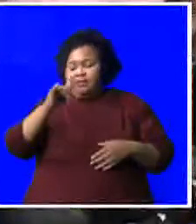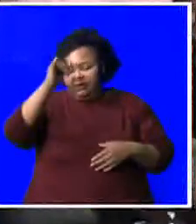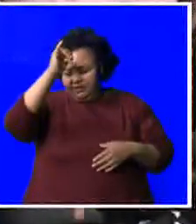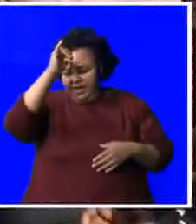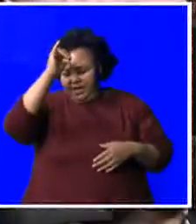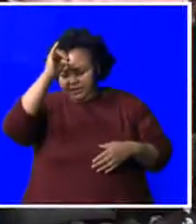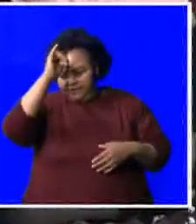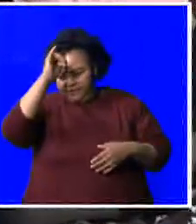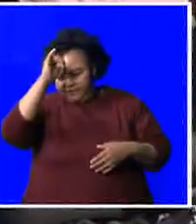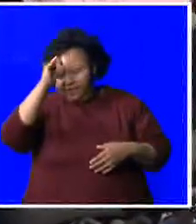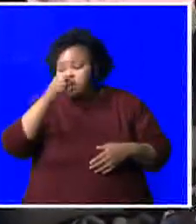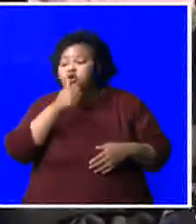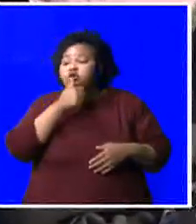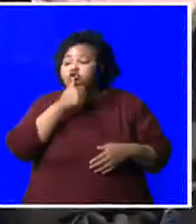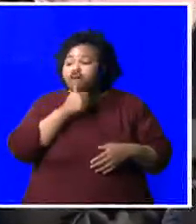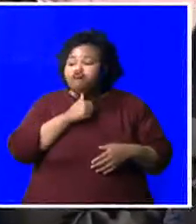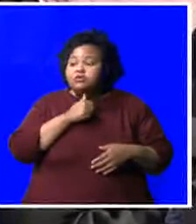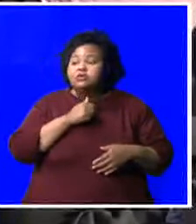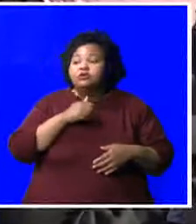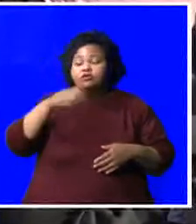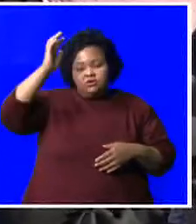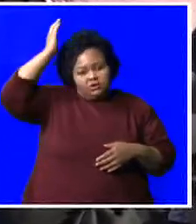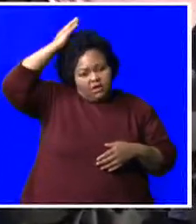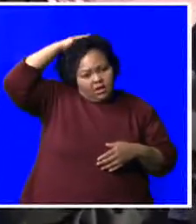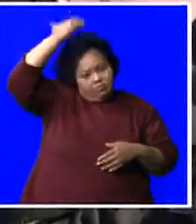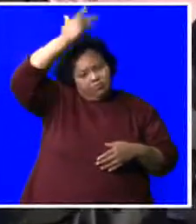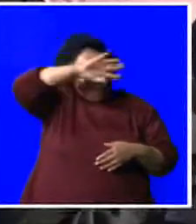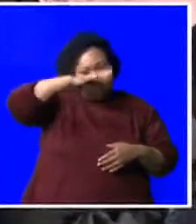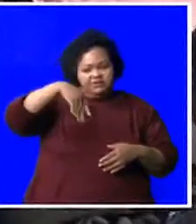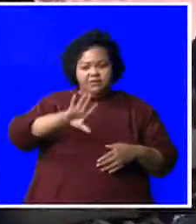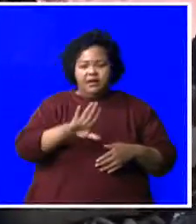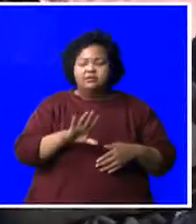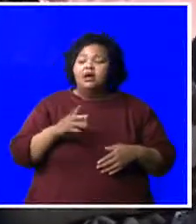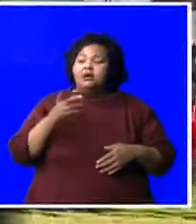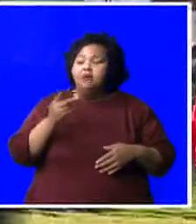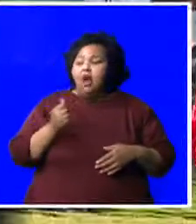sibonge mlangeni isubmission yakho.